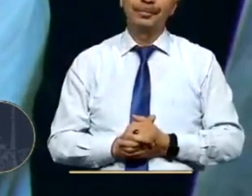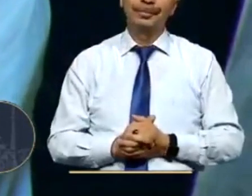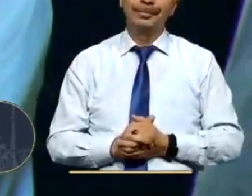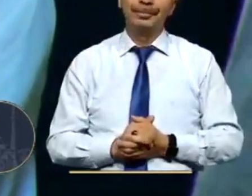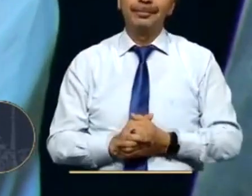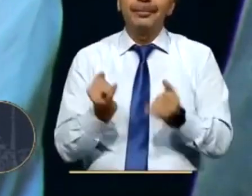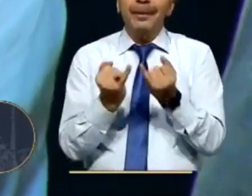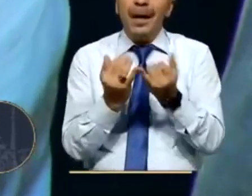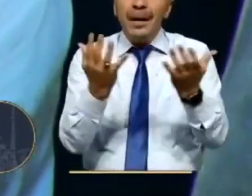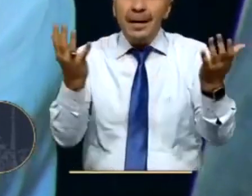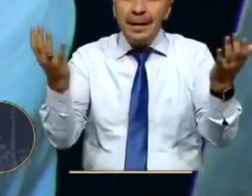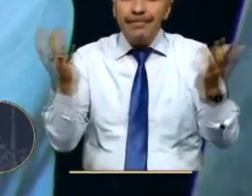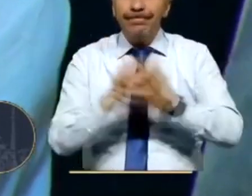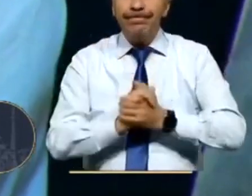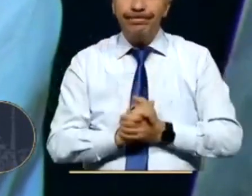Kardeşlerim,